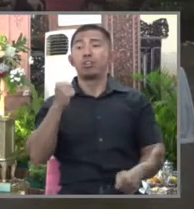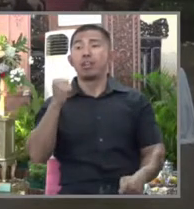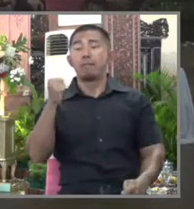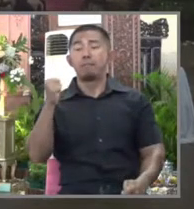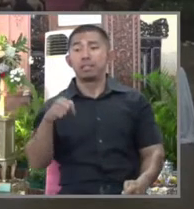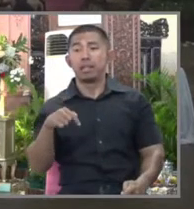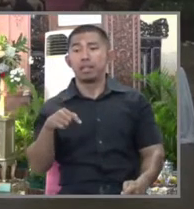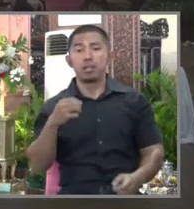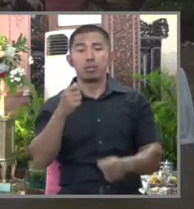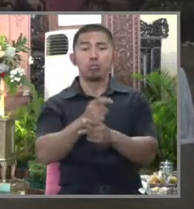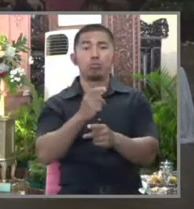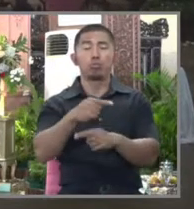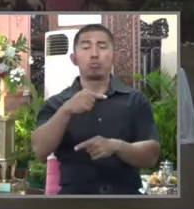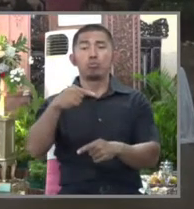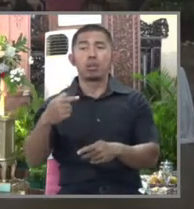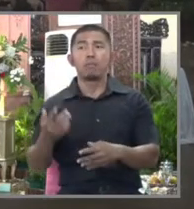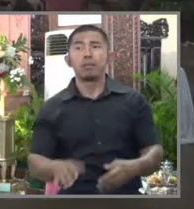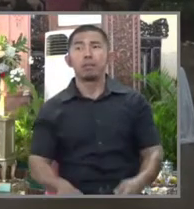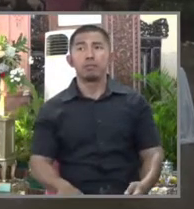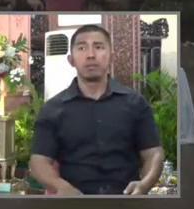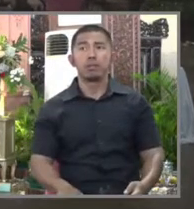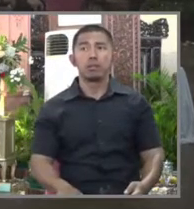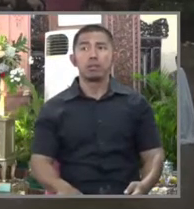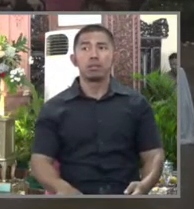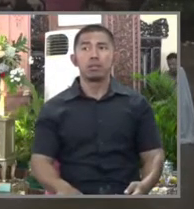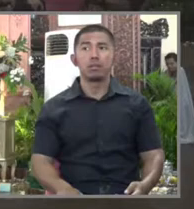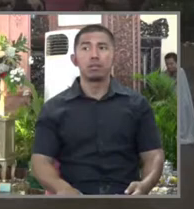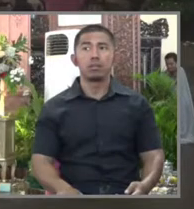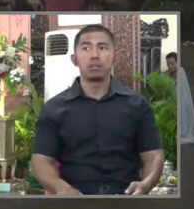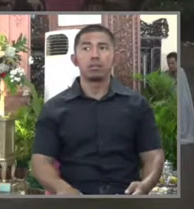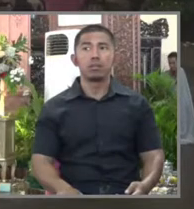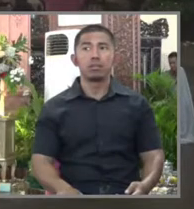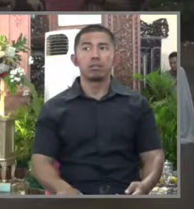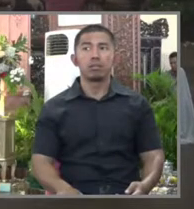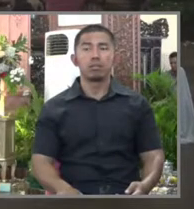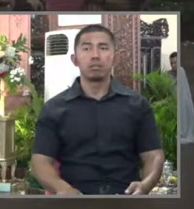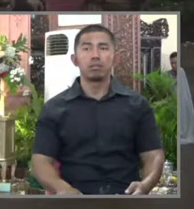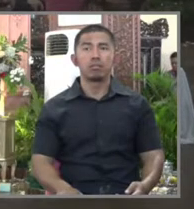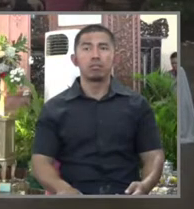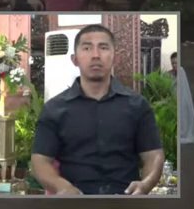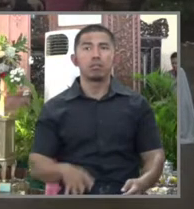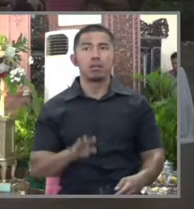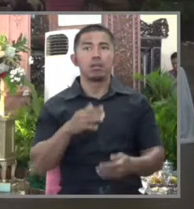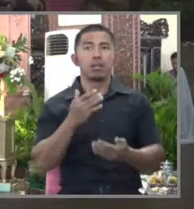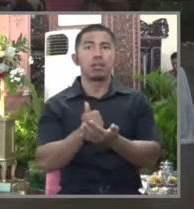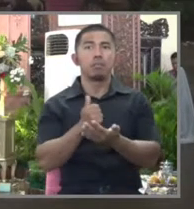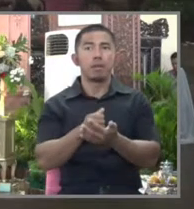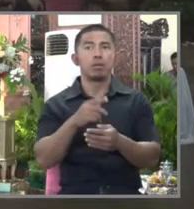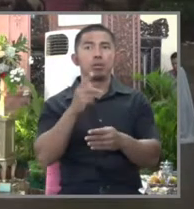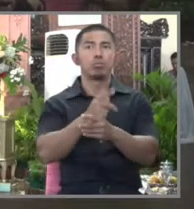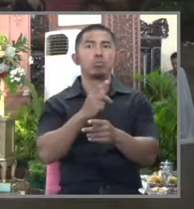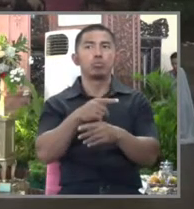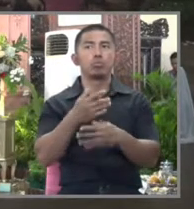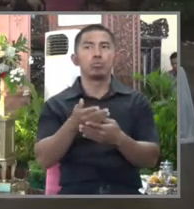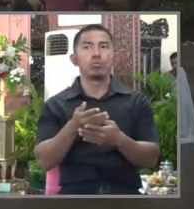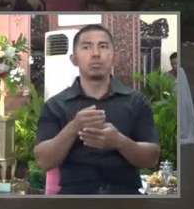guru kurang, maka sebenarnya beliau tadi tak bisa, ya rada bingung jawabnya. Wis tambah ono guru nanggone Karimun Jawa. Tidak